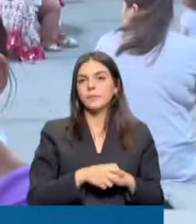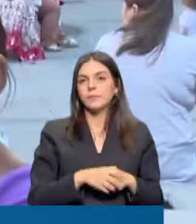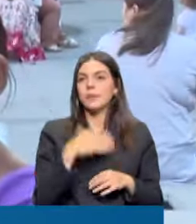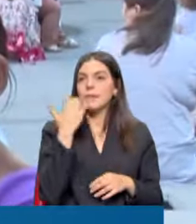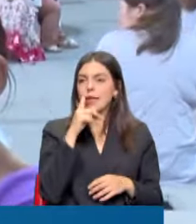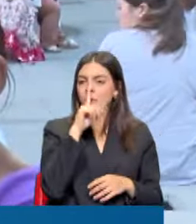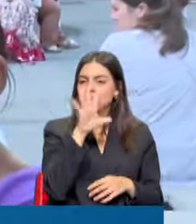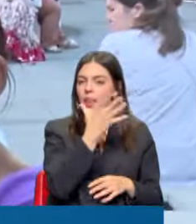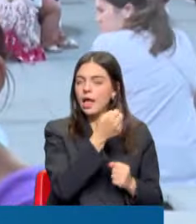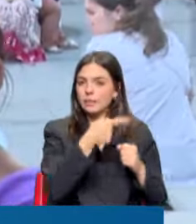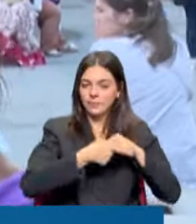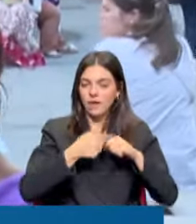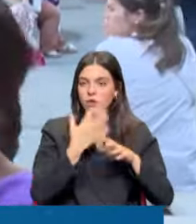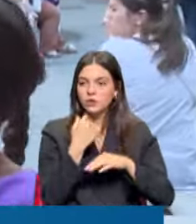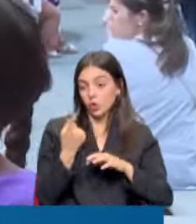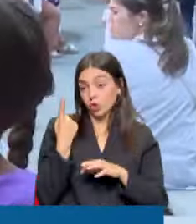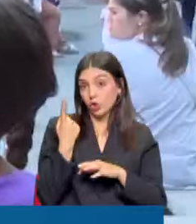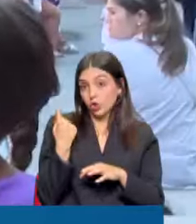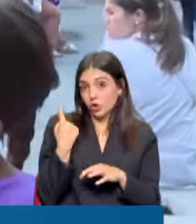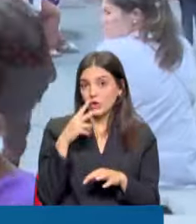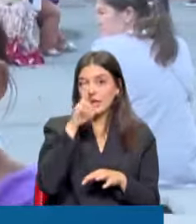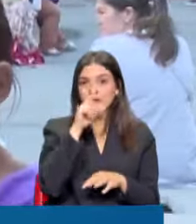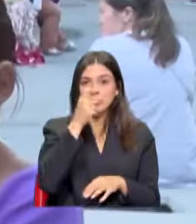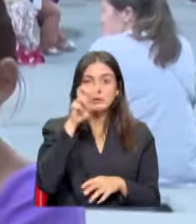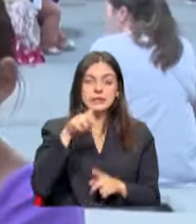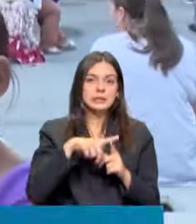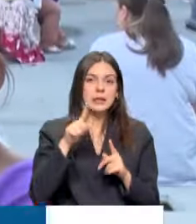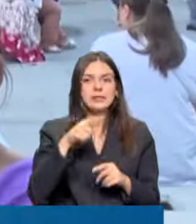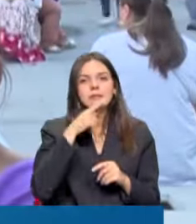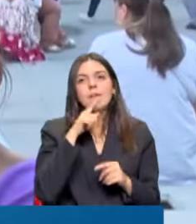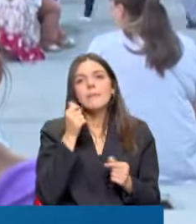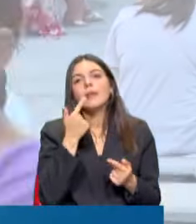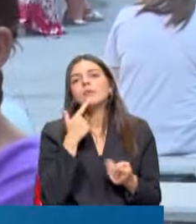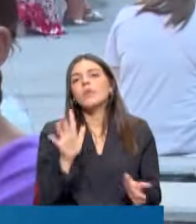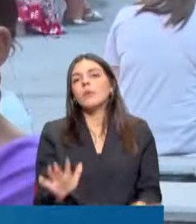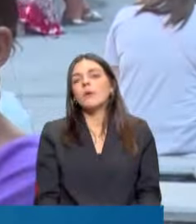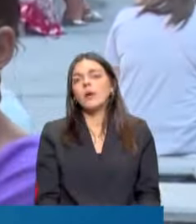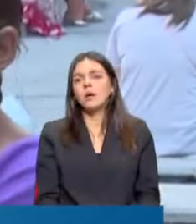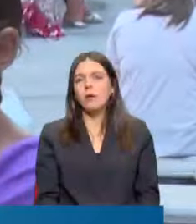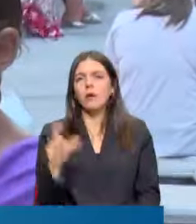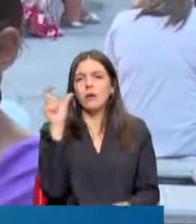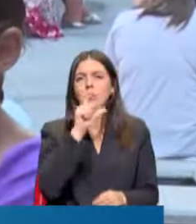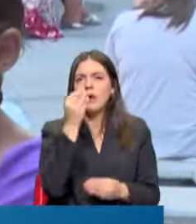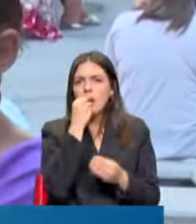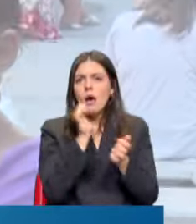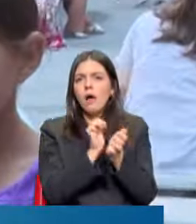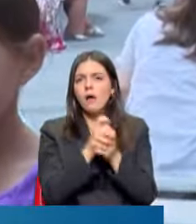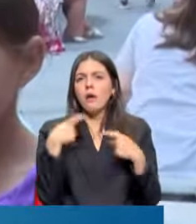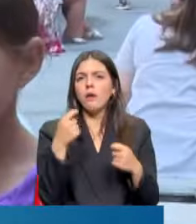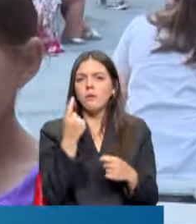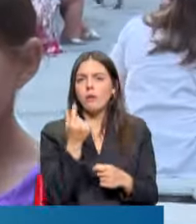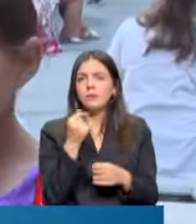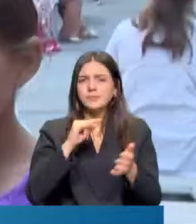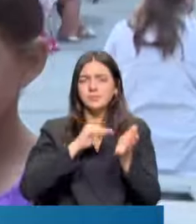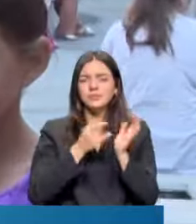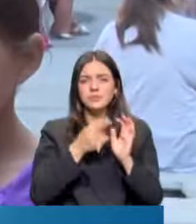Bir hafta oldu olmadı. Dün 298 lira. Zeytini saymıyorum zaten. Aylık mutfağa ne kadar masraf harcıyorsunuz? İdareli